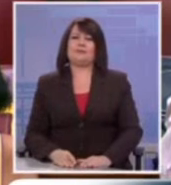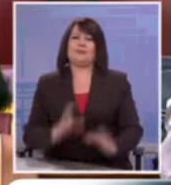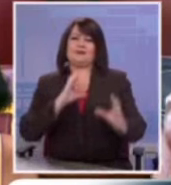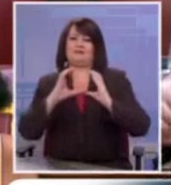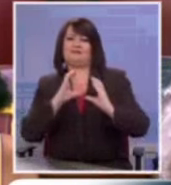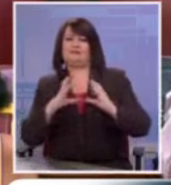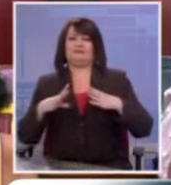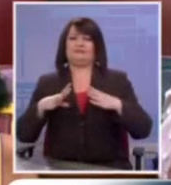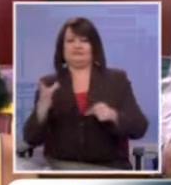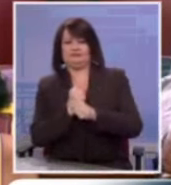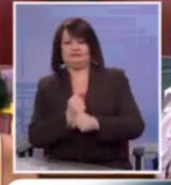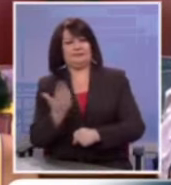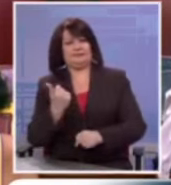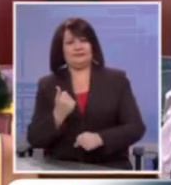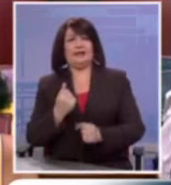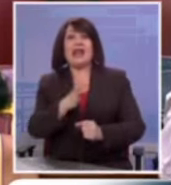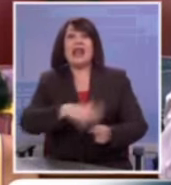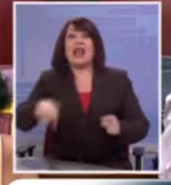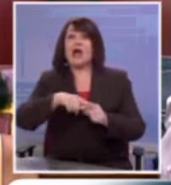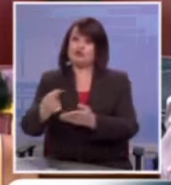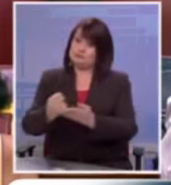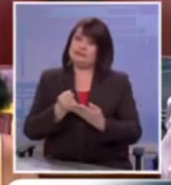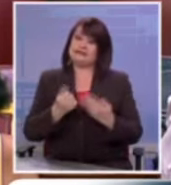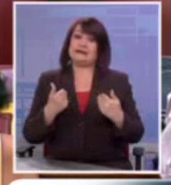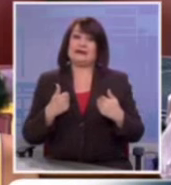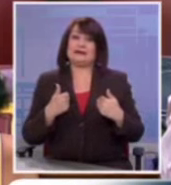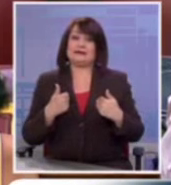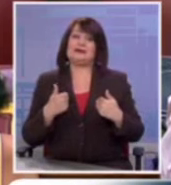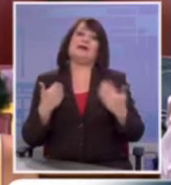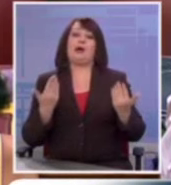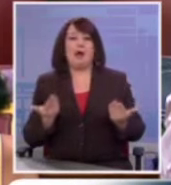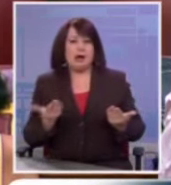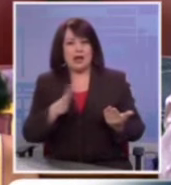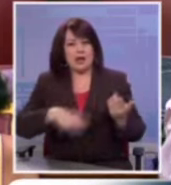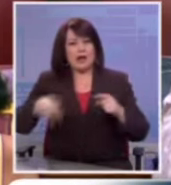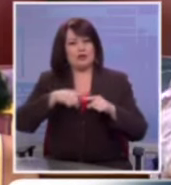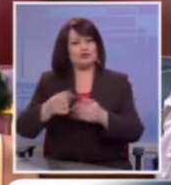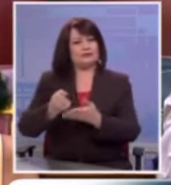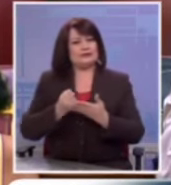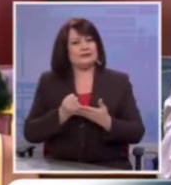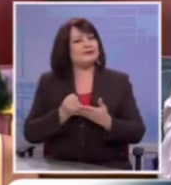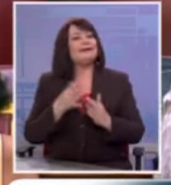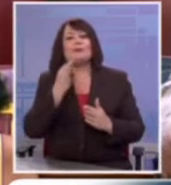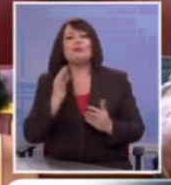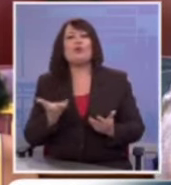επιτυχία. Υπάρχει όμως λαϊκή στήριξη. Που όμως αυτή η λαϊκή στήριξη δεν οφείλεται